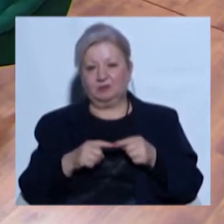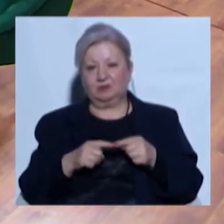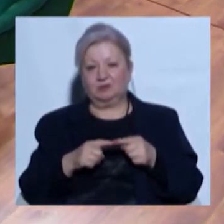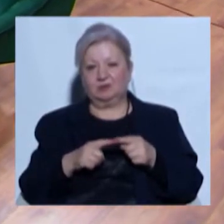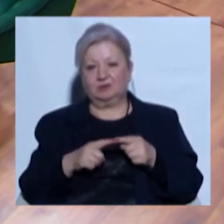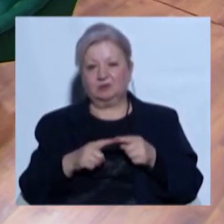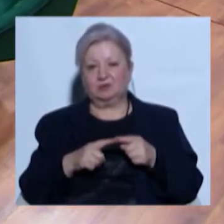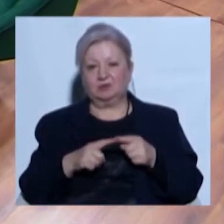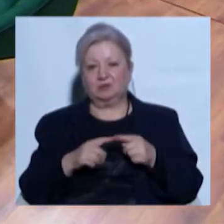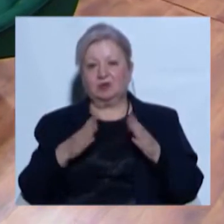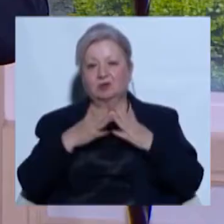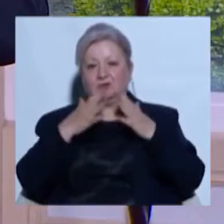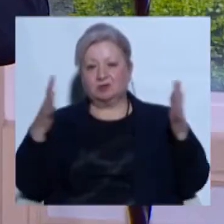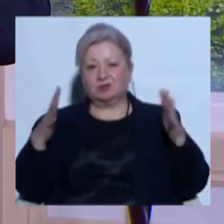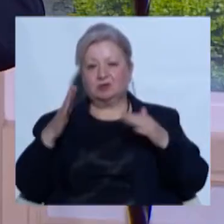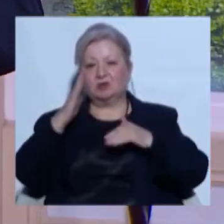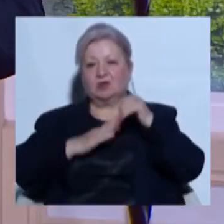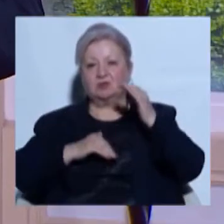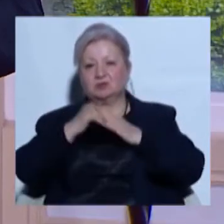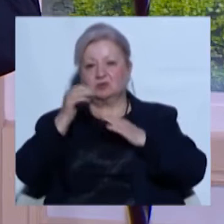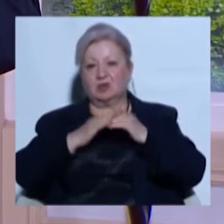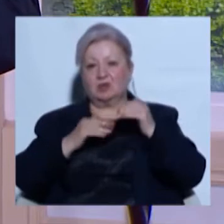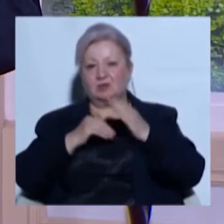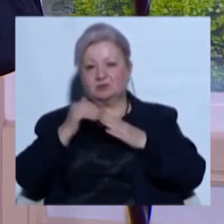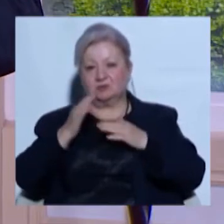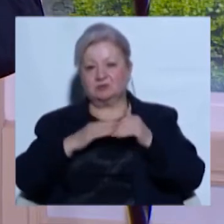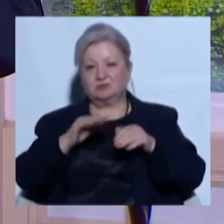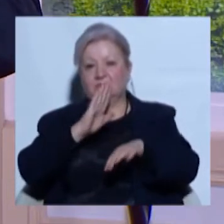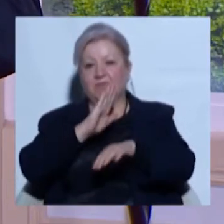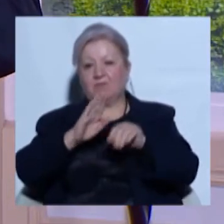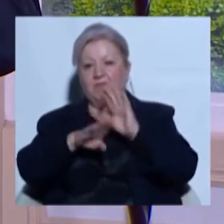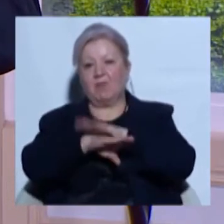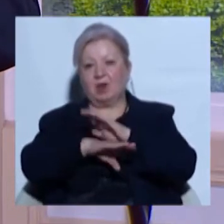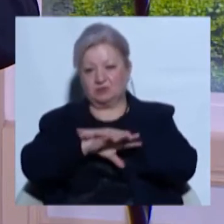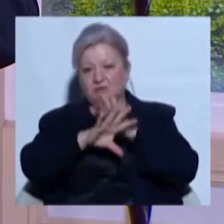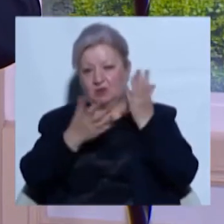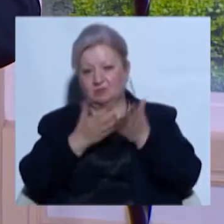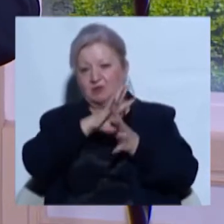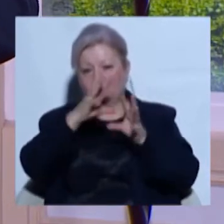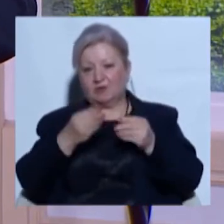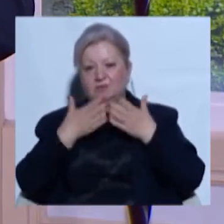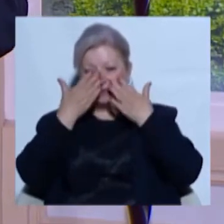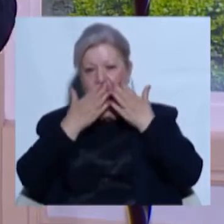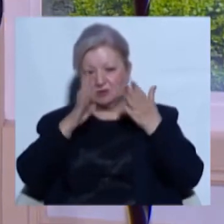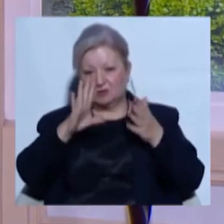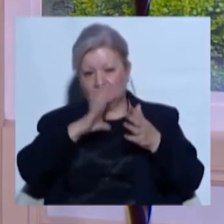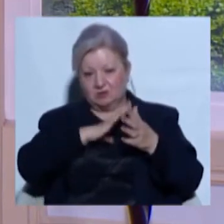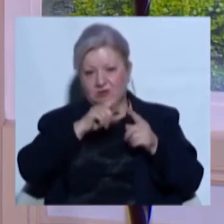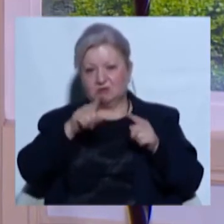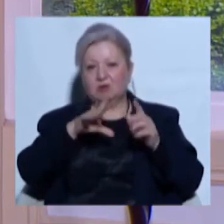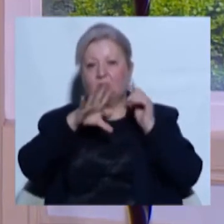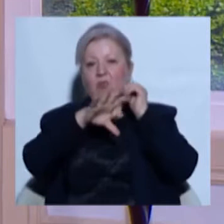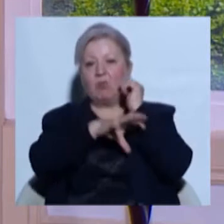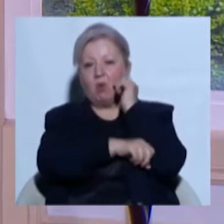დიდოსტატის მარჯვენა კონსტანტინესი, კონსტანტინე გამსახურდიასი ალბათ ყველას საკითხული გაქვთ. იქ ბოლო